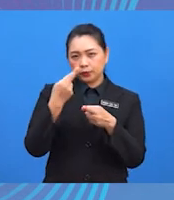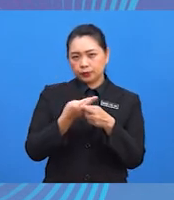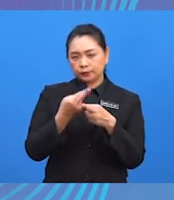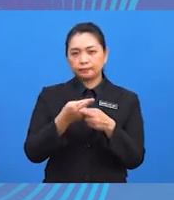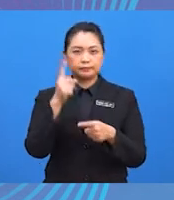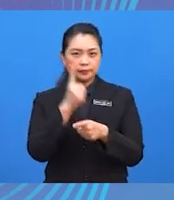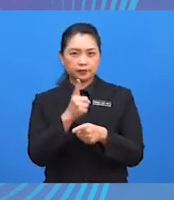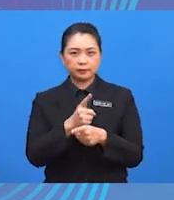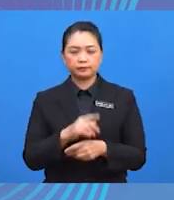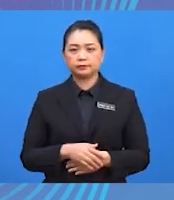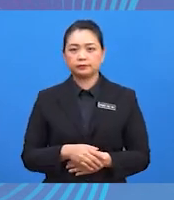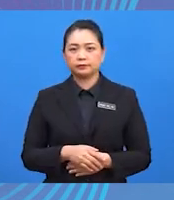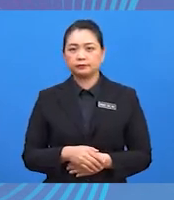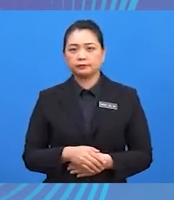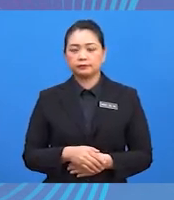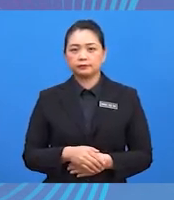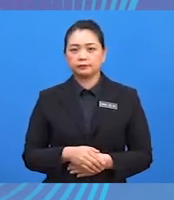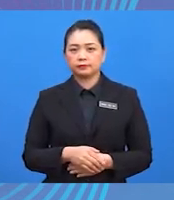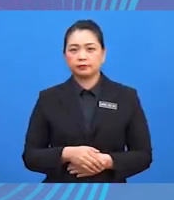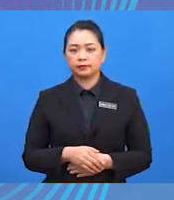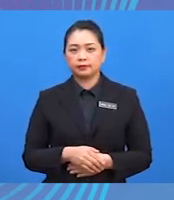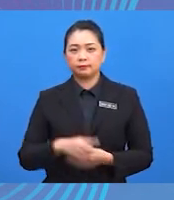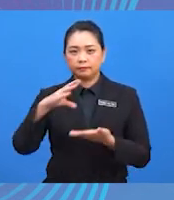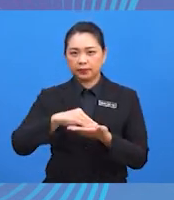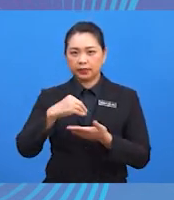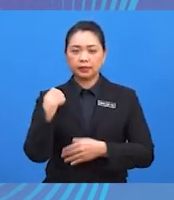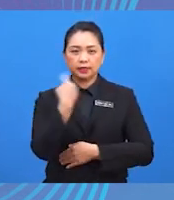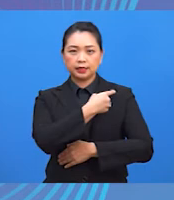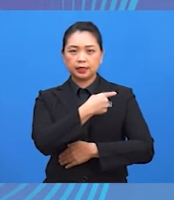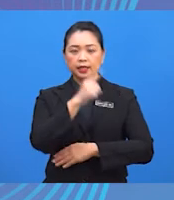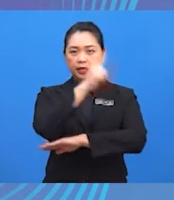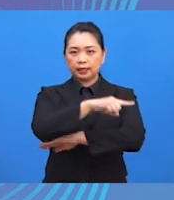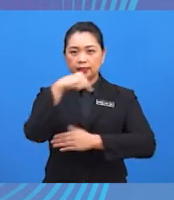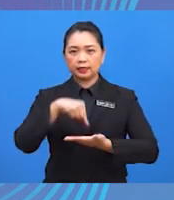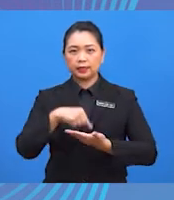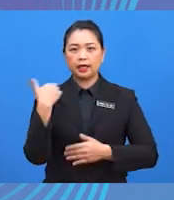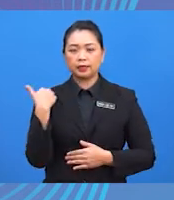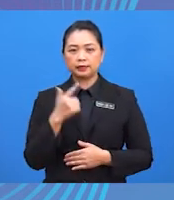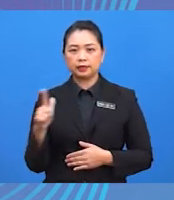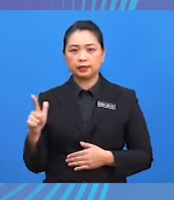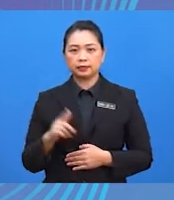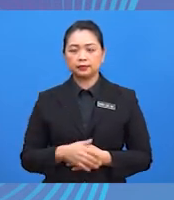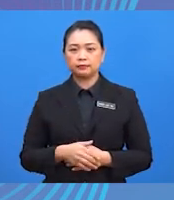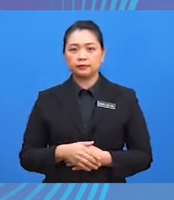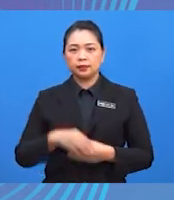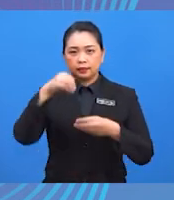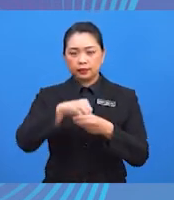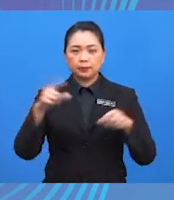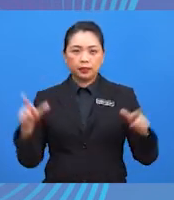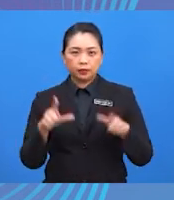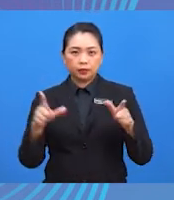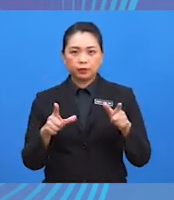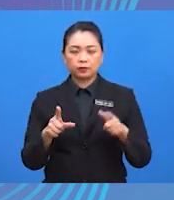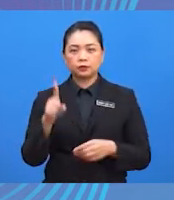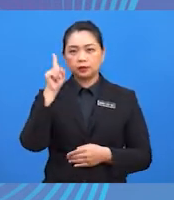Rumusan pembelajaran kita pada hari ini adalah dalam melakukan sesuatu ilustrasi, kita